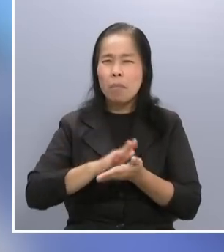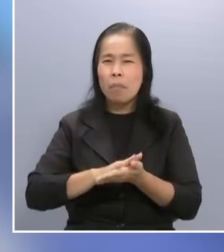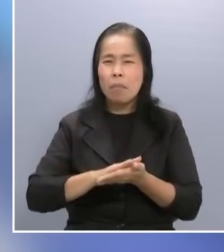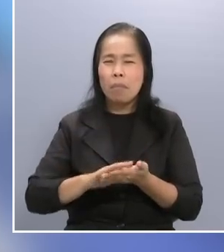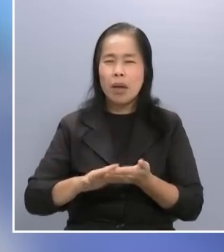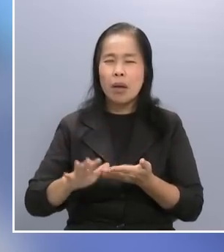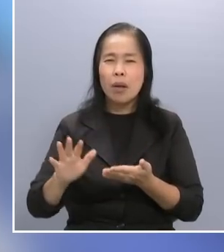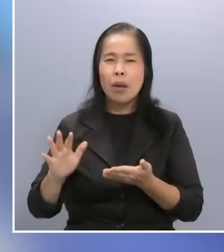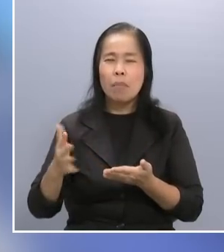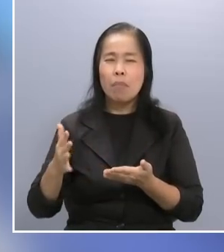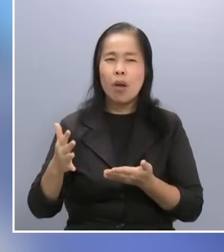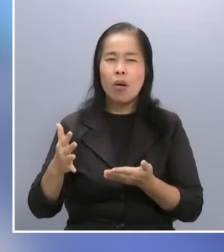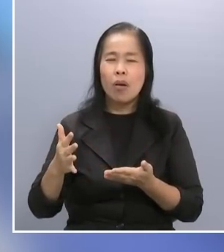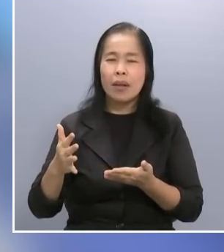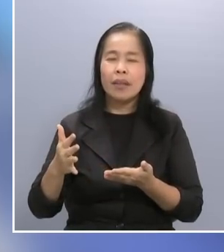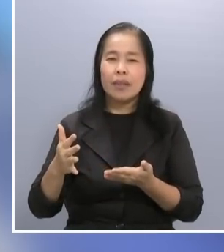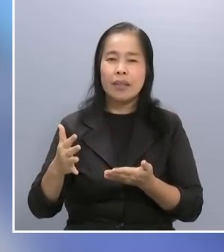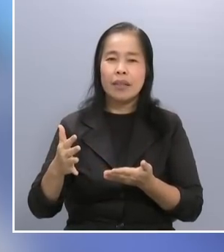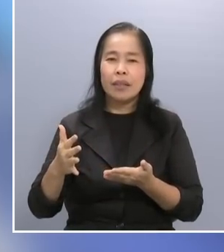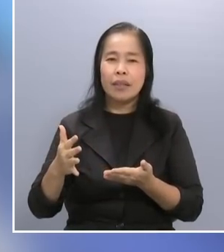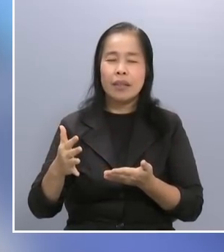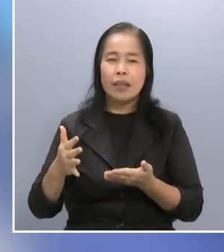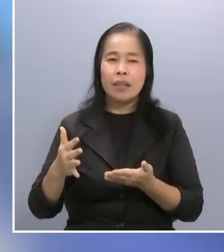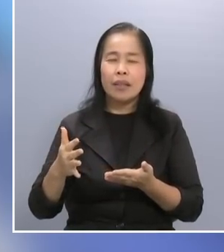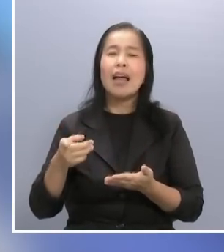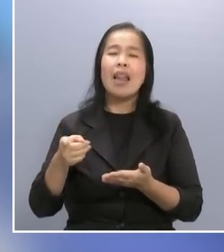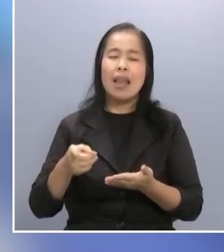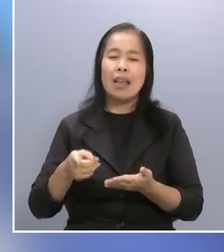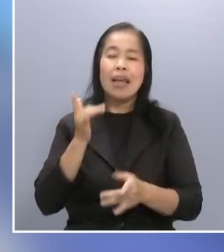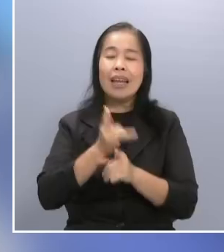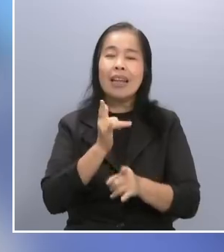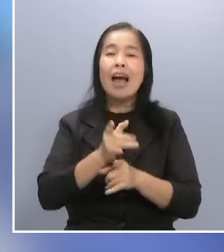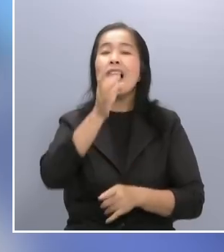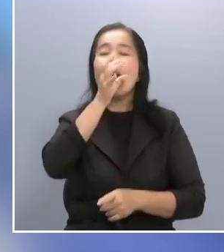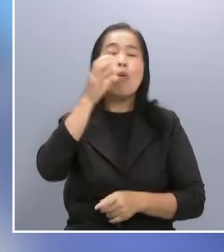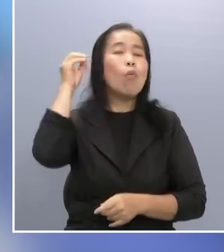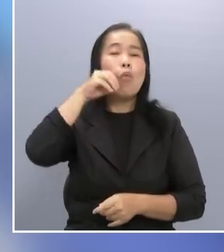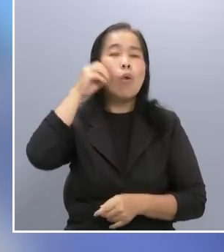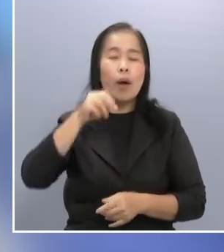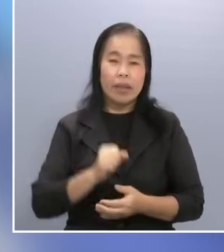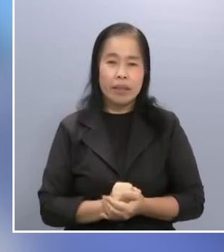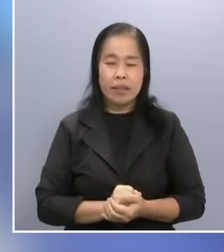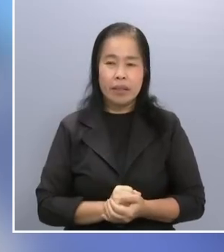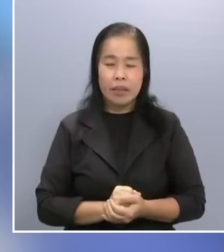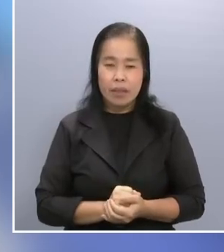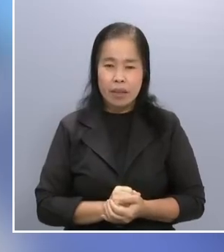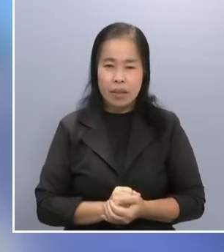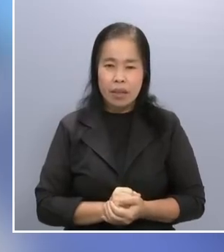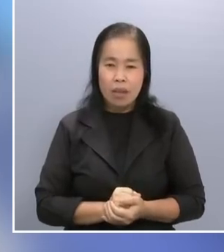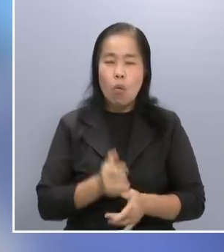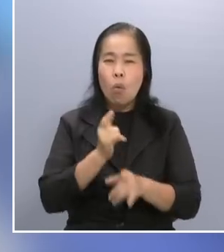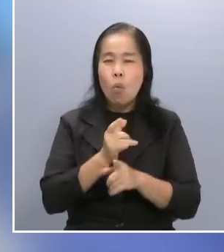ทีมันเกิดอาการเบื่อหน่าย เบื่อหน่าย เฉยๆแค่นั้นแหละ แล้วแกกินเหล้าทุกวันไหม อาทิตย์บางทีต้องกับครั้งอ่ะกินทิ้งข้ามวันข้ามคืนเลยเม